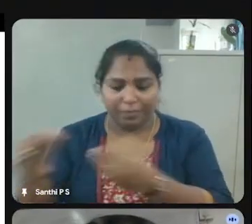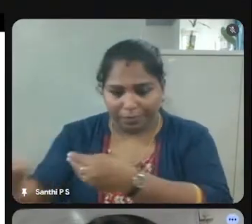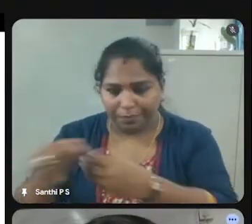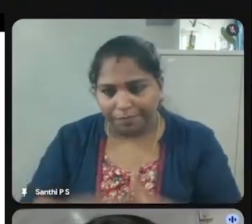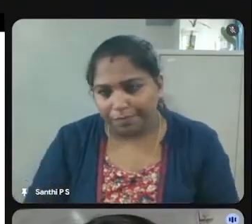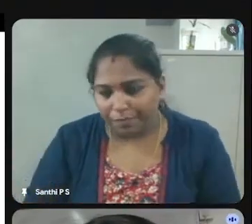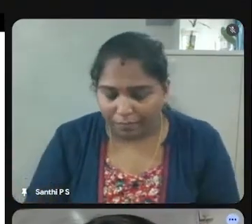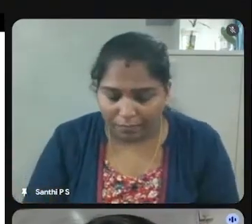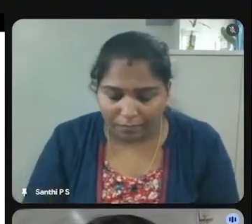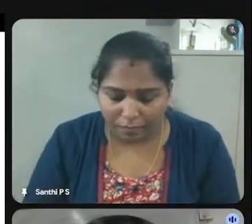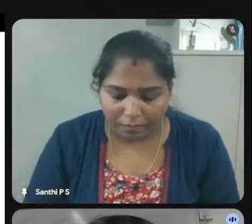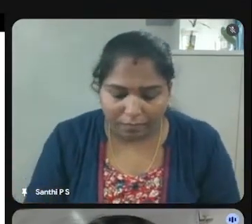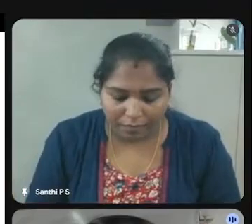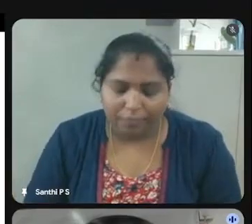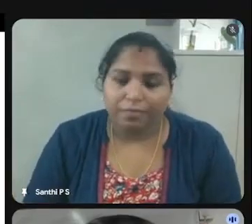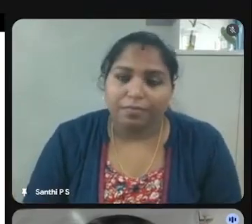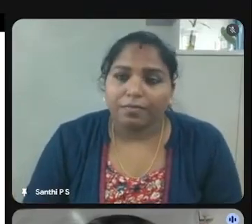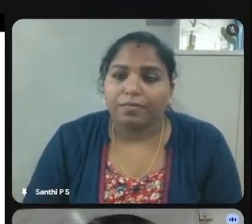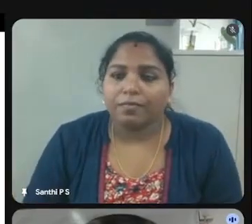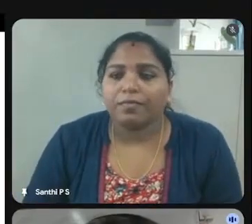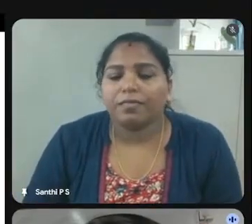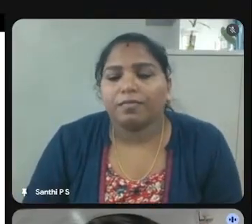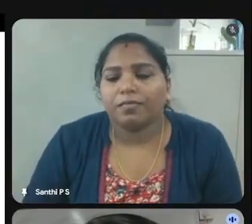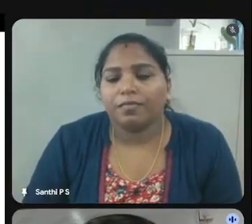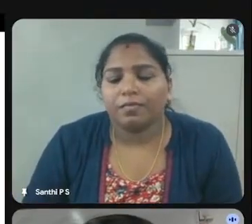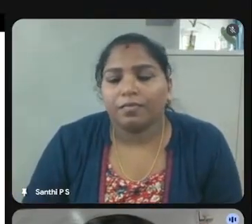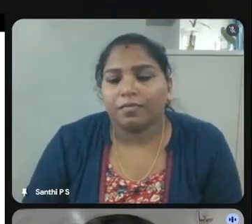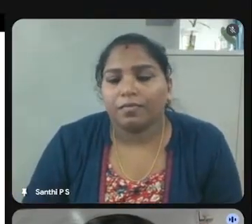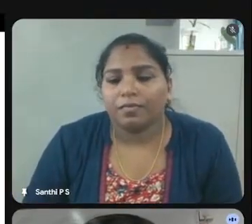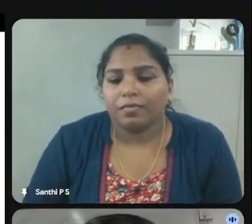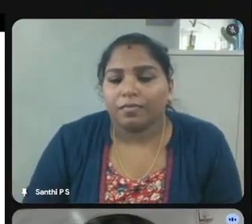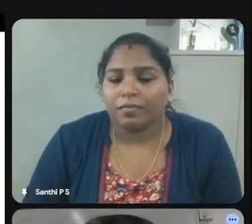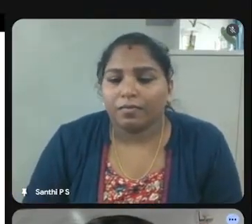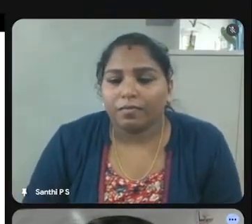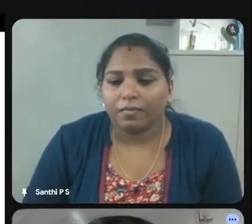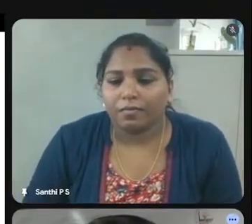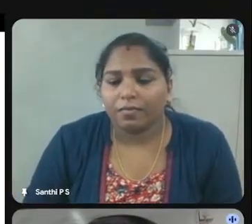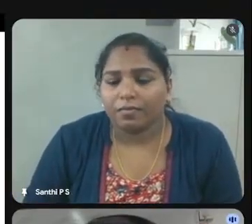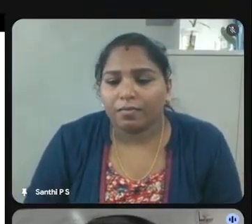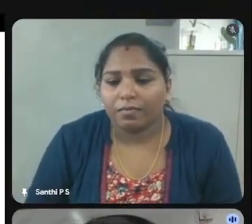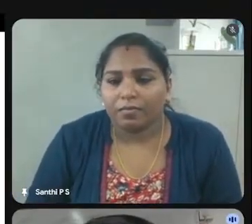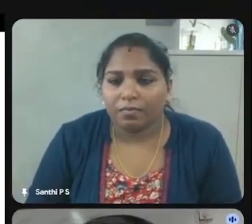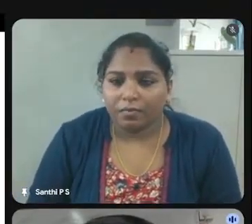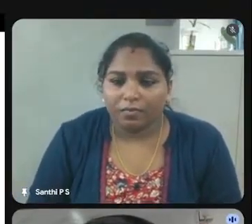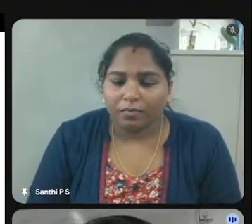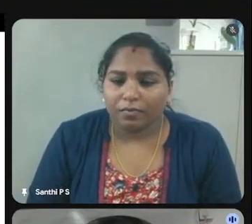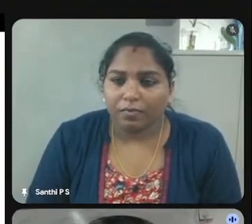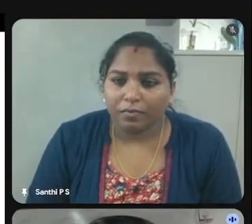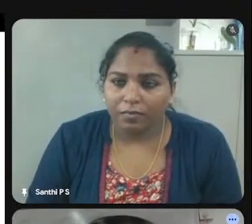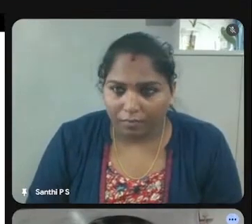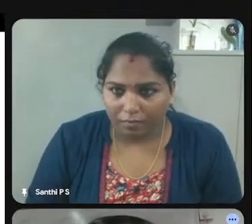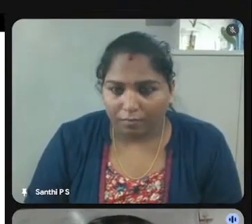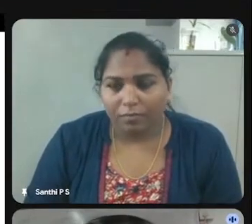ആണ്. 13 ഇയേഴ്സില് ബോൺ മാരോ ട്രാൻസ്പ്ലാന്റ് ചെയ്ത കുട്ടിയാണ്. ഇപ്പൊ ഡയബറ്റിക് ആണ്. പിന്നെ ഹോർമോൺ ട്രീറ്റ്മെന്റ്